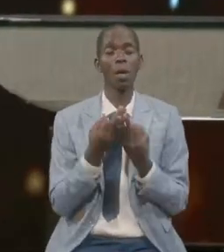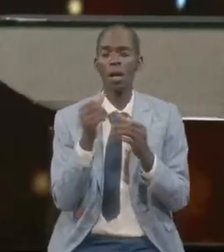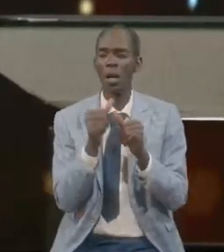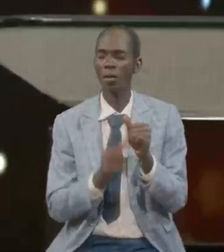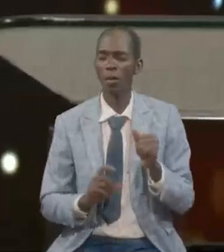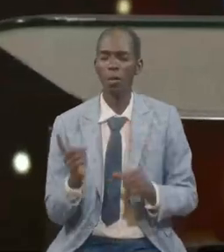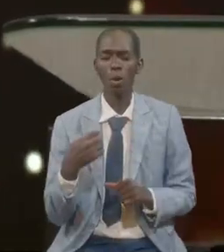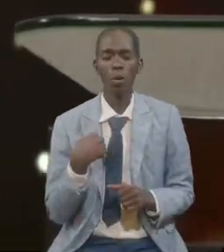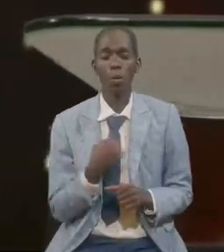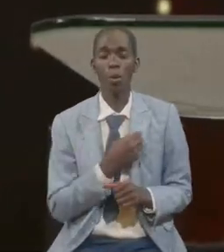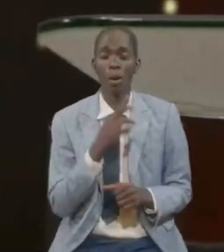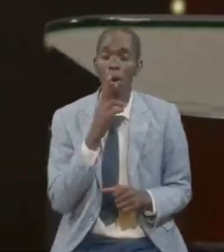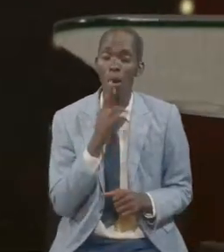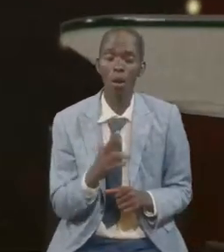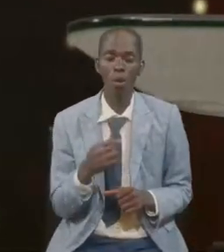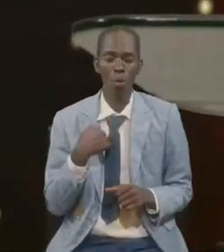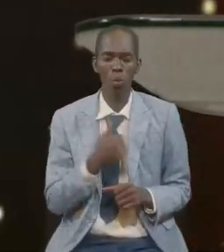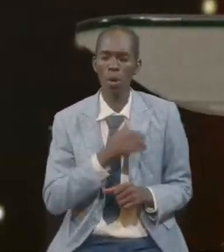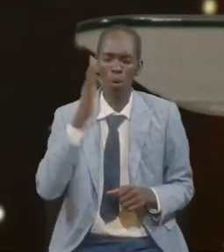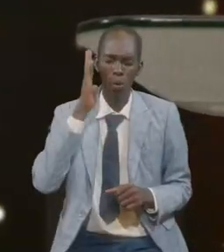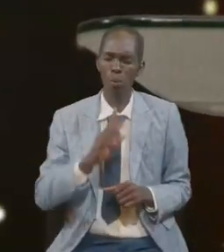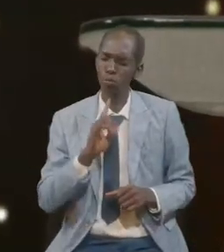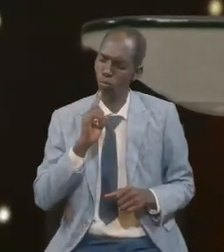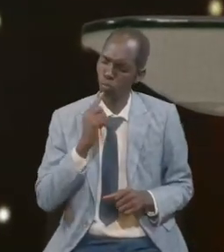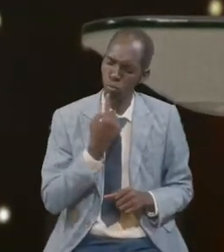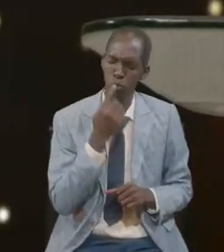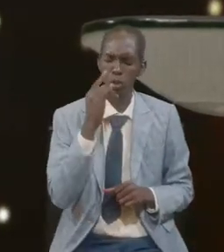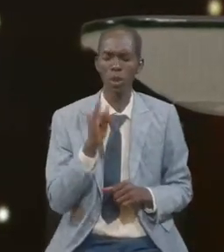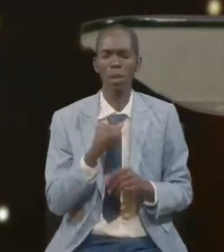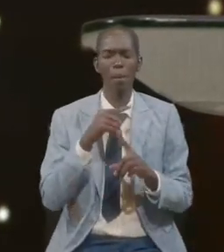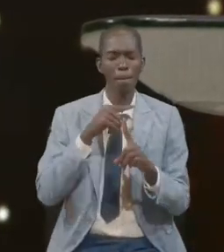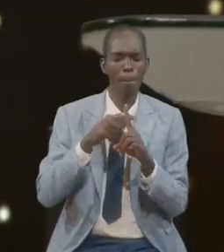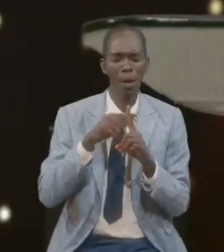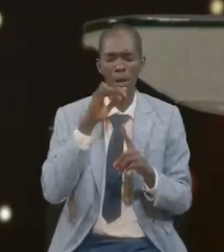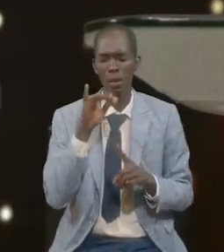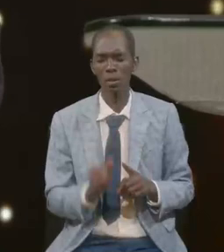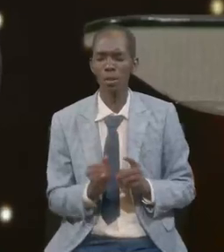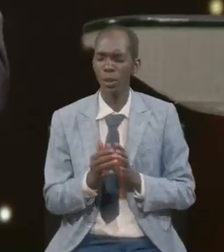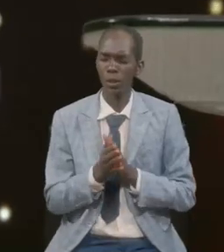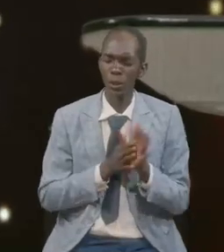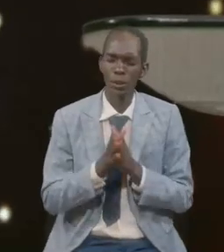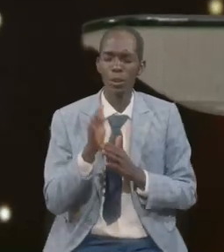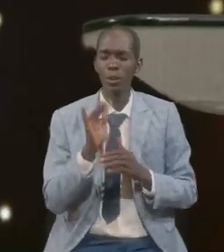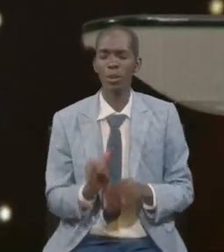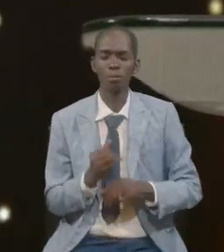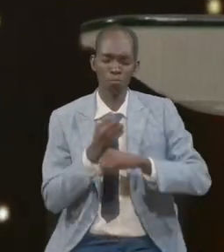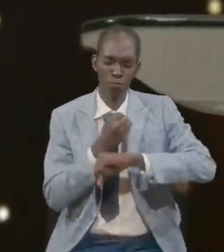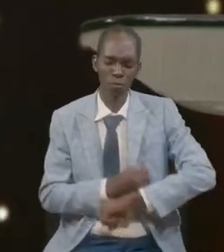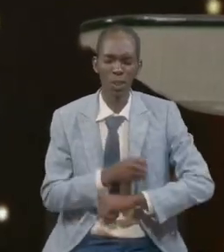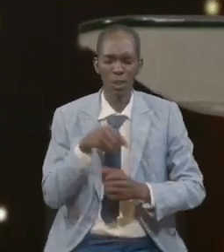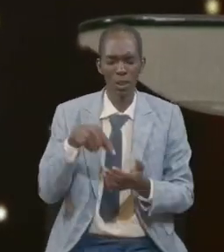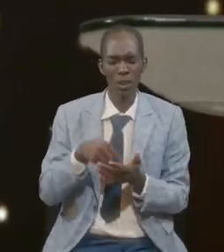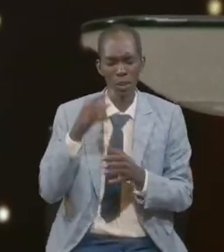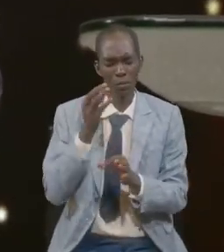nous trouvons, que nous combattions de façon positive, passionnée, que nous combattions pour cette